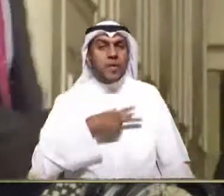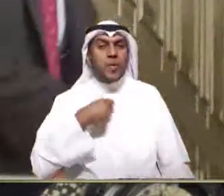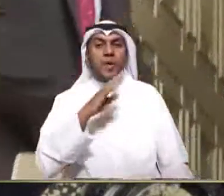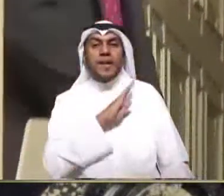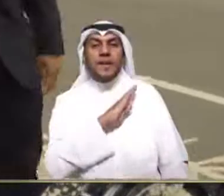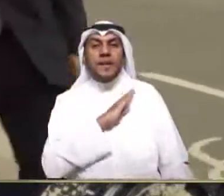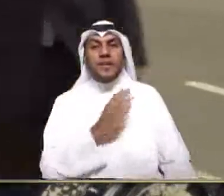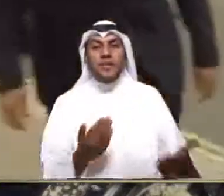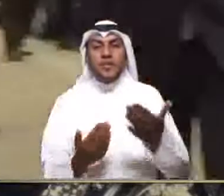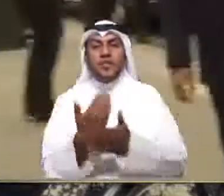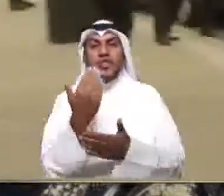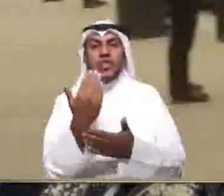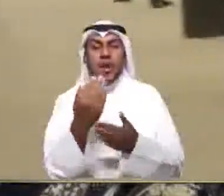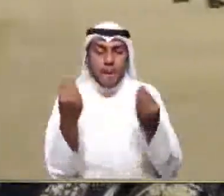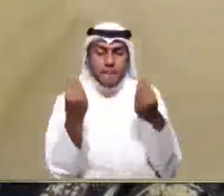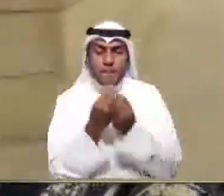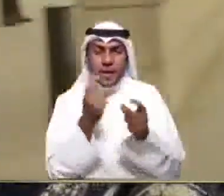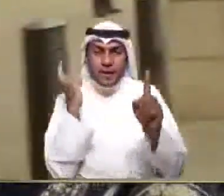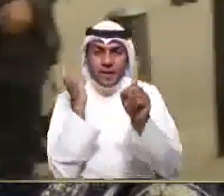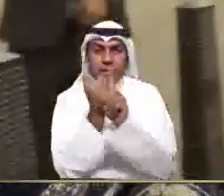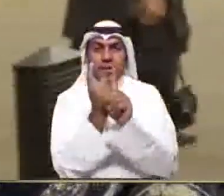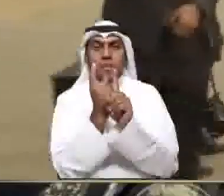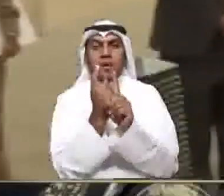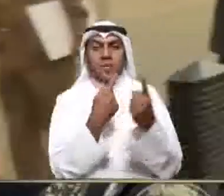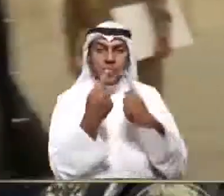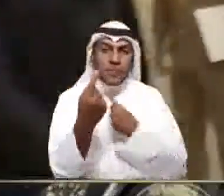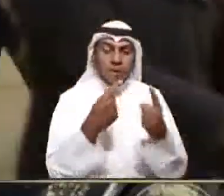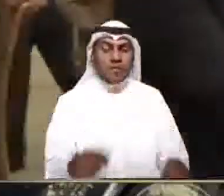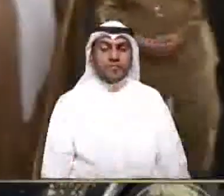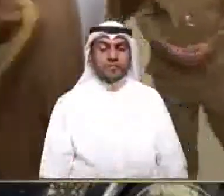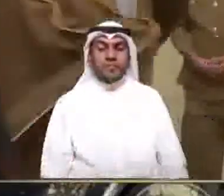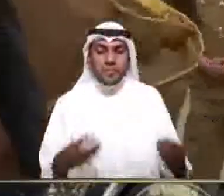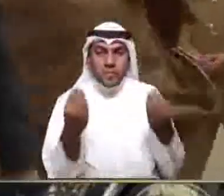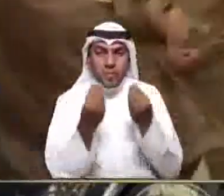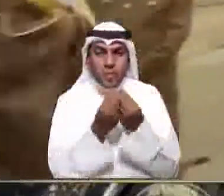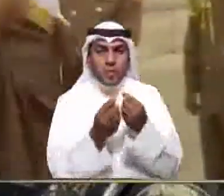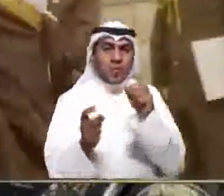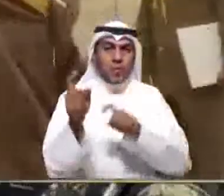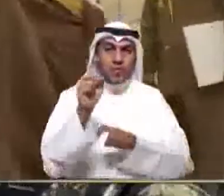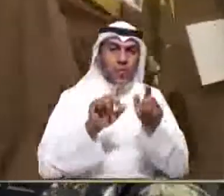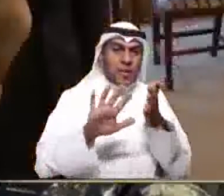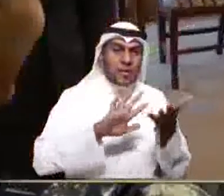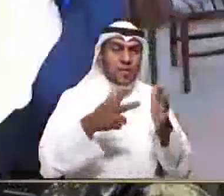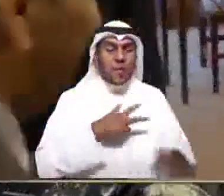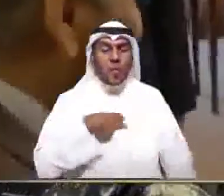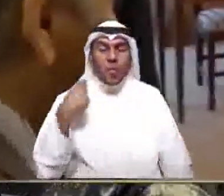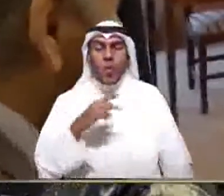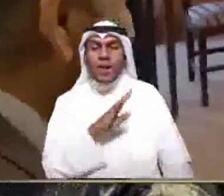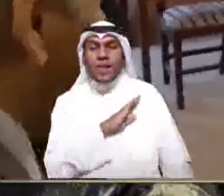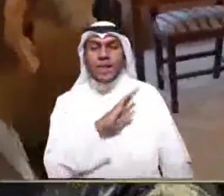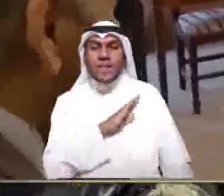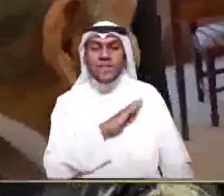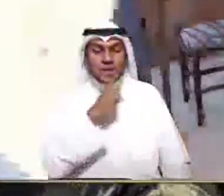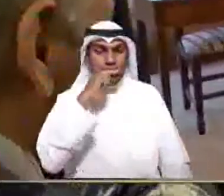بيني موردنت، وبحث النائب الأول لرئيس مجلس الوزراء وزير الدفاع الشيخ ناصر صباح الأحمد الصباح مع الوزيرة العلاقات الثنائية